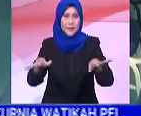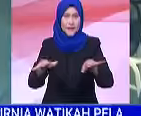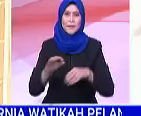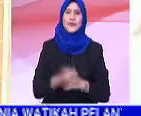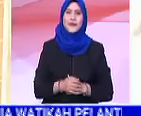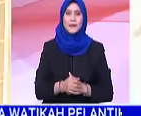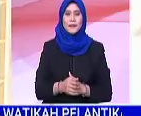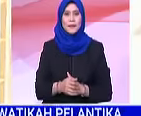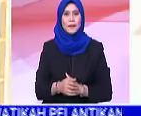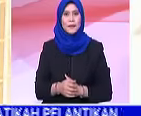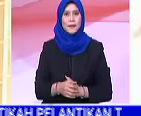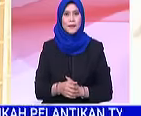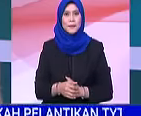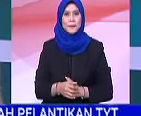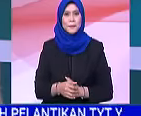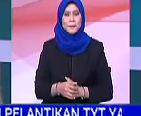COVID-19.